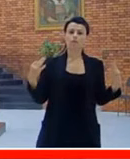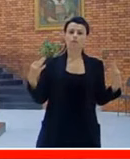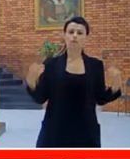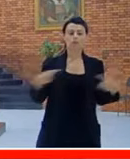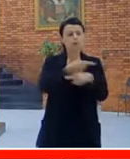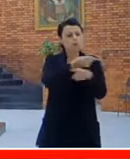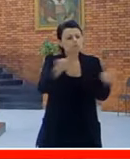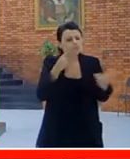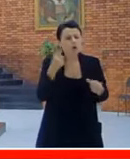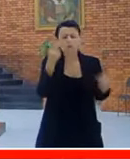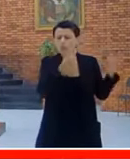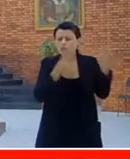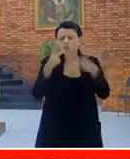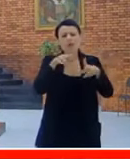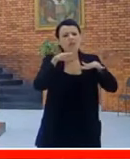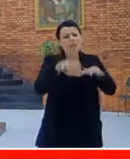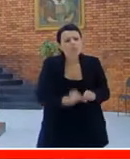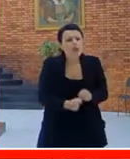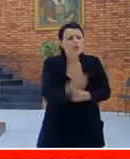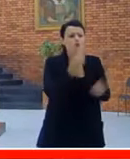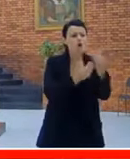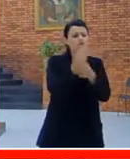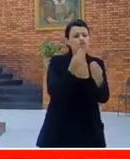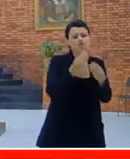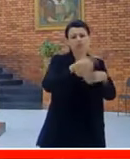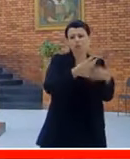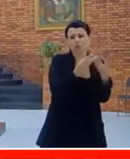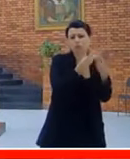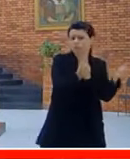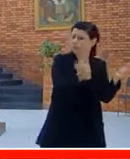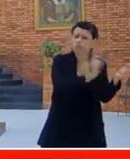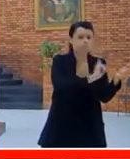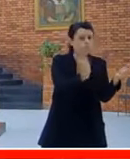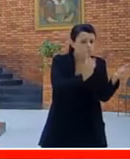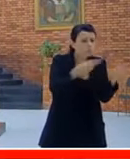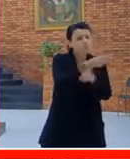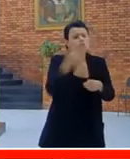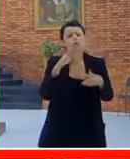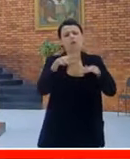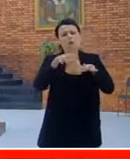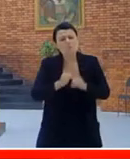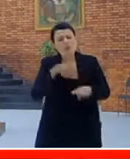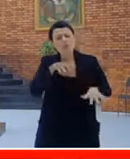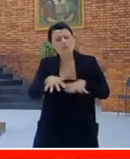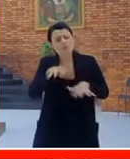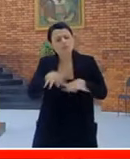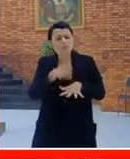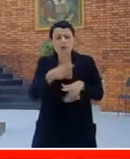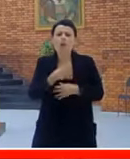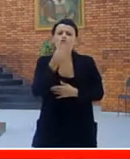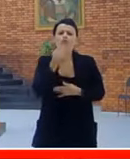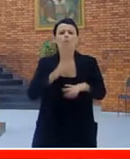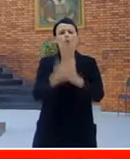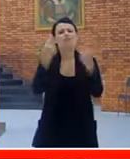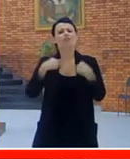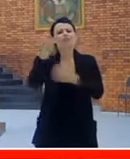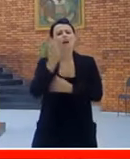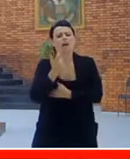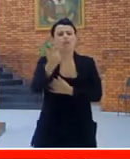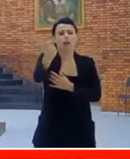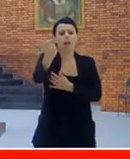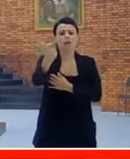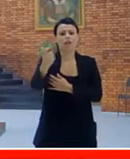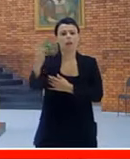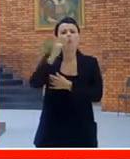Datevi da fare non per il cibo che non dura, ma per il cibo che rimane per la vita eterna e che il Figlio dell'uomo vi